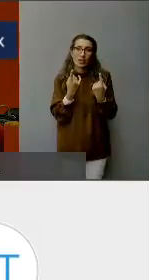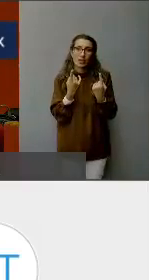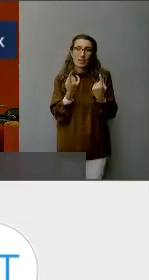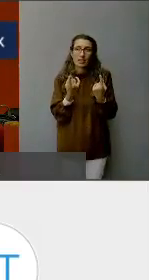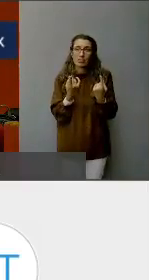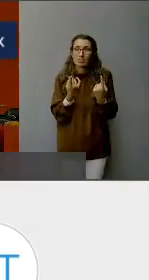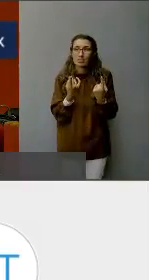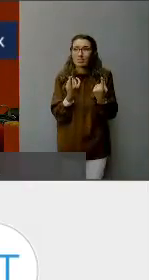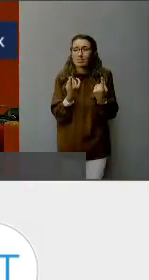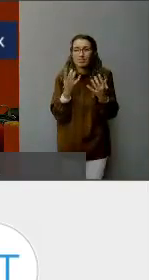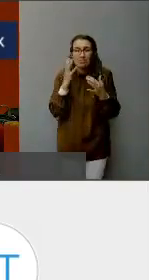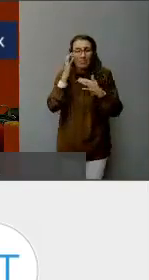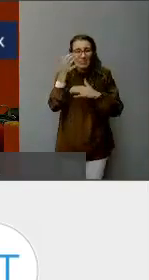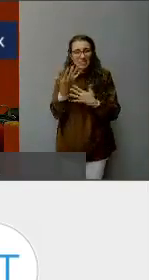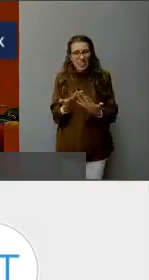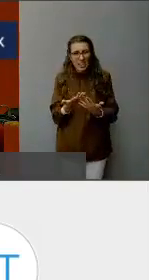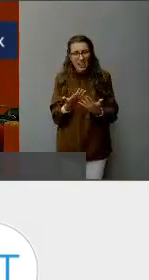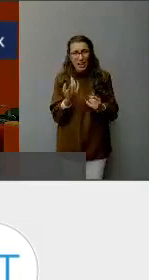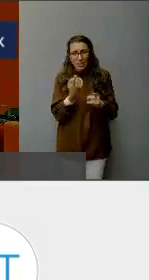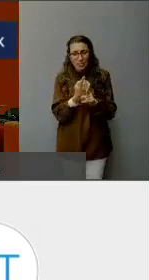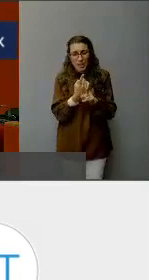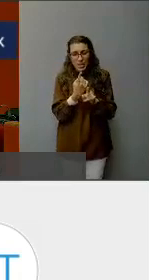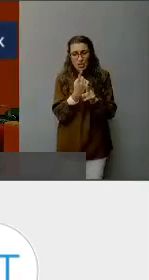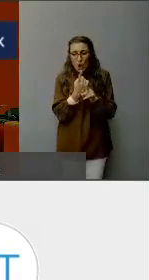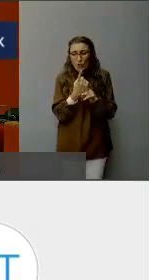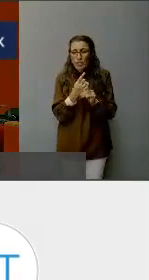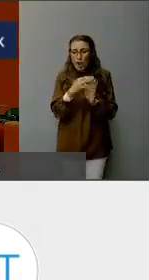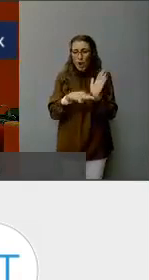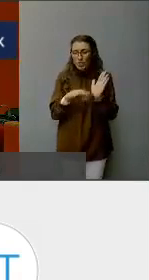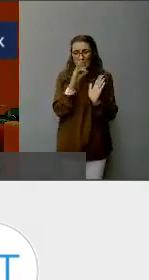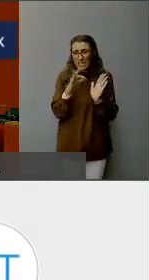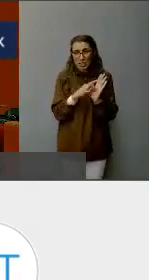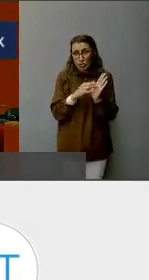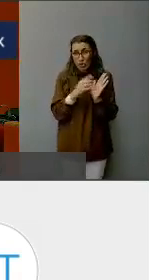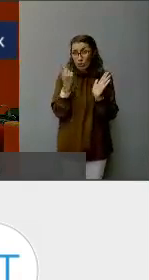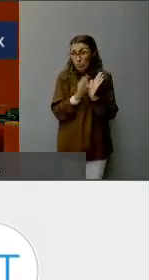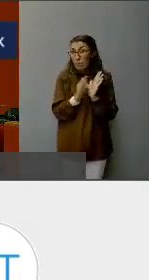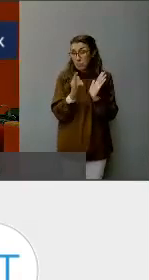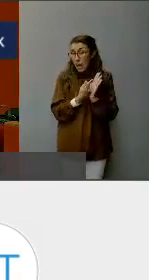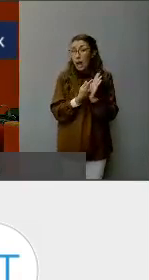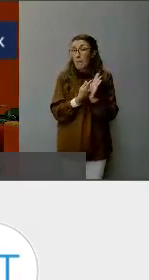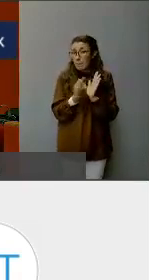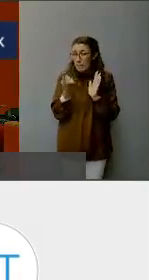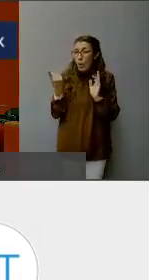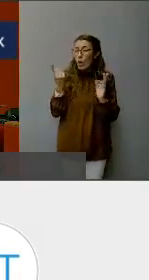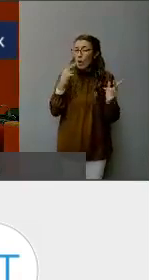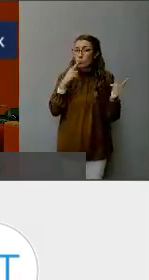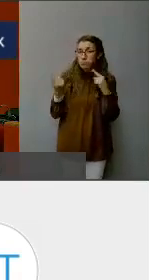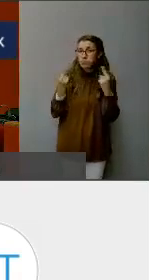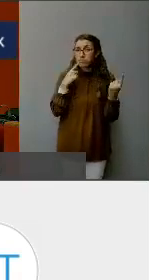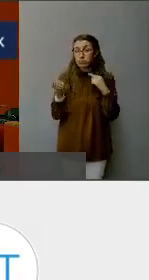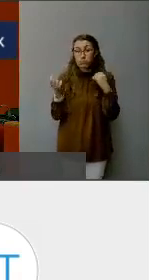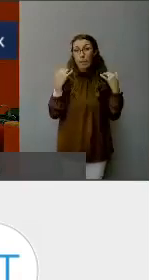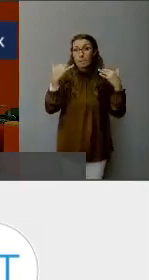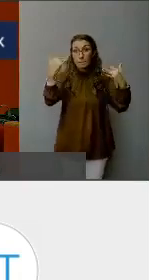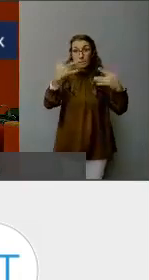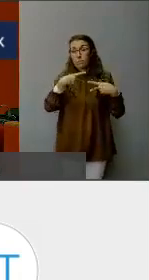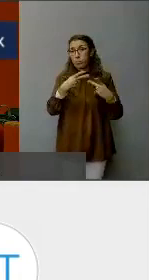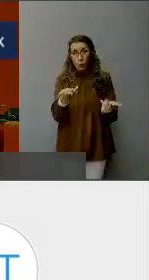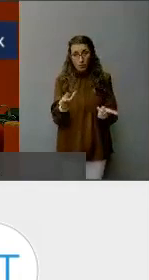qualche cosa se non altro nella discussione e rende pubblica la discussione che secondo me fino a oggi è stato invece